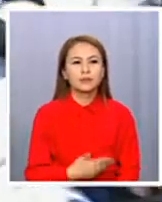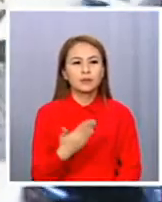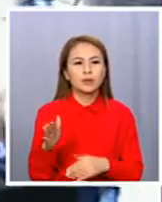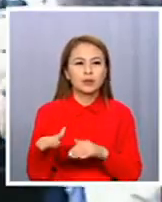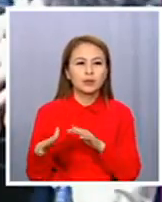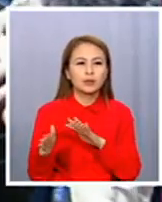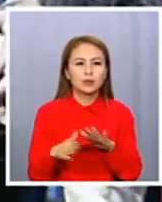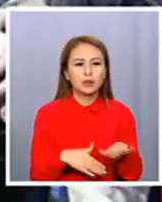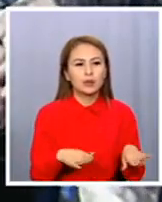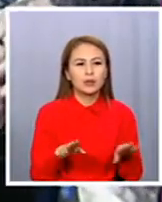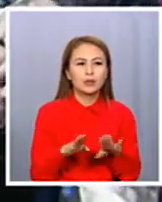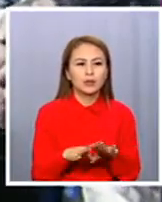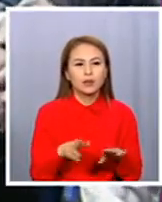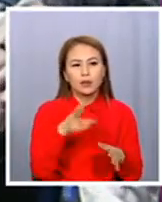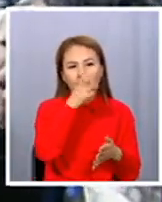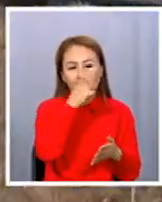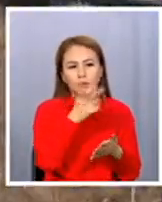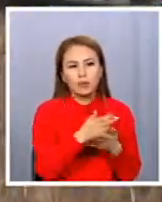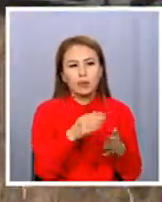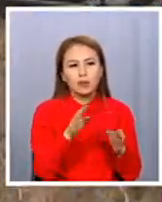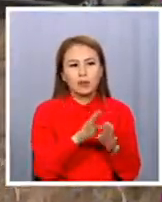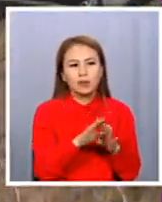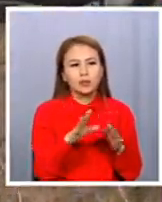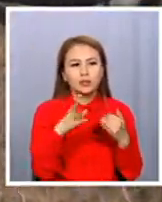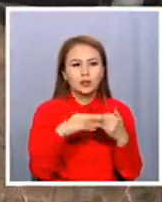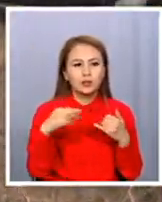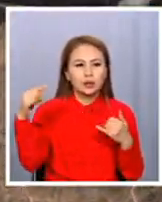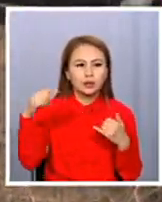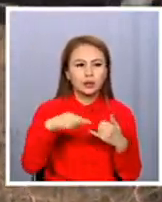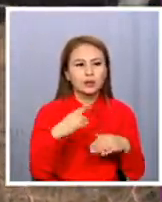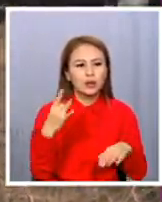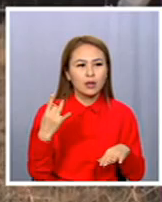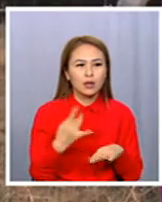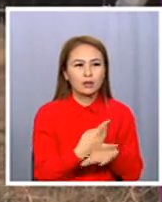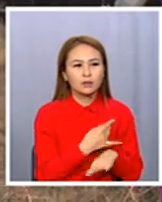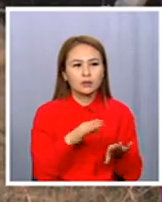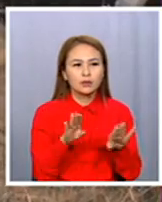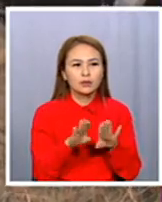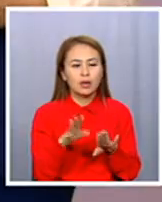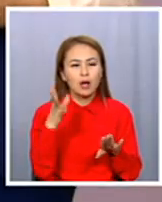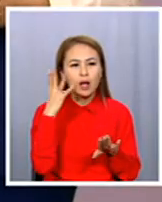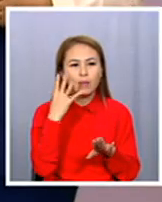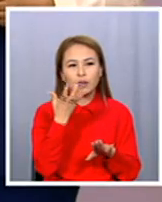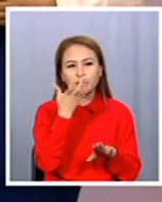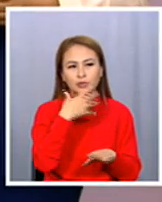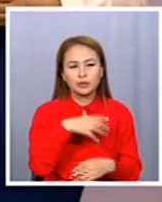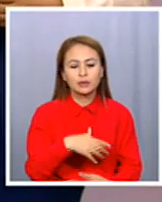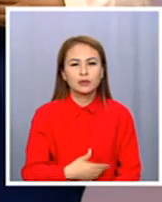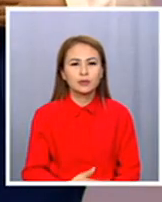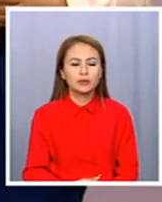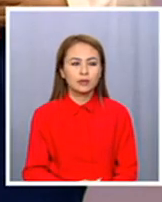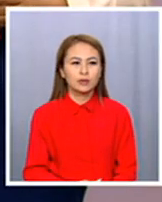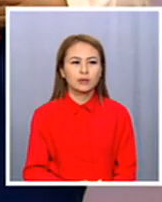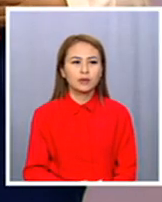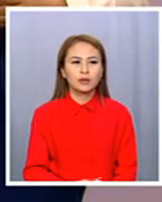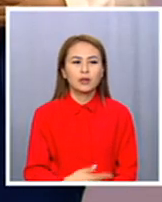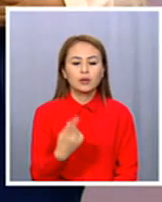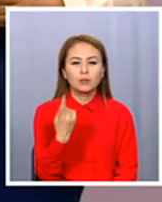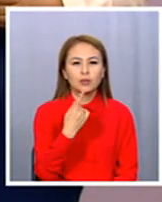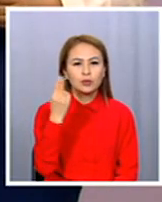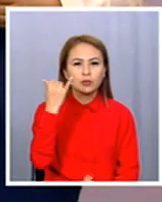айналды. Қазір ғарышкерлердің жерге келгенде алғаш жейтіні алма. Балалар, бүгінгі